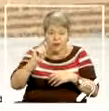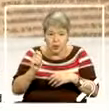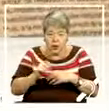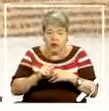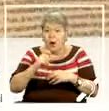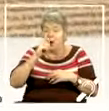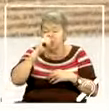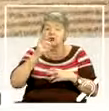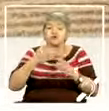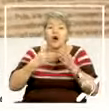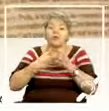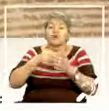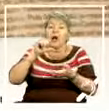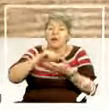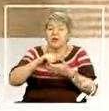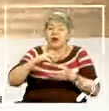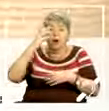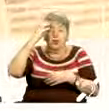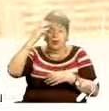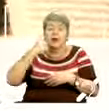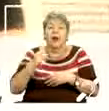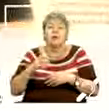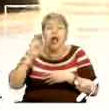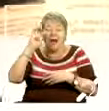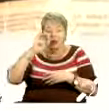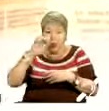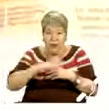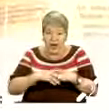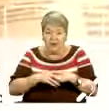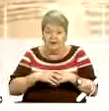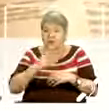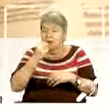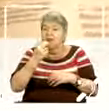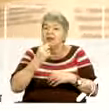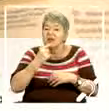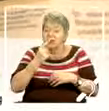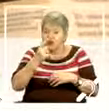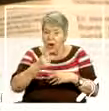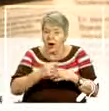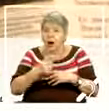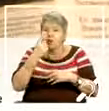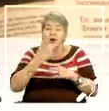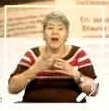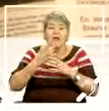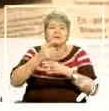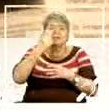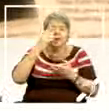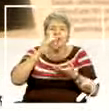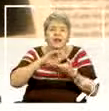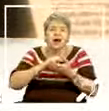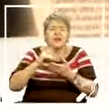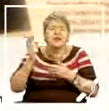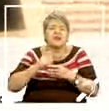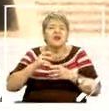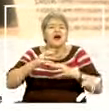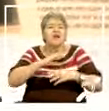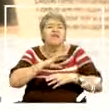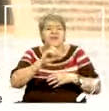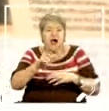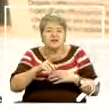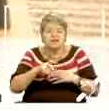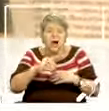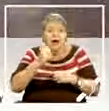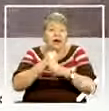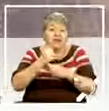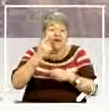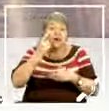orașul devine capitală culturală europeană. Unele lucrări vor ieși pentru prima dată din Franța cu mesajul de a face cunoștință cu opera